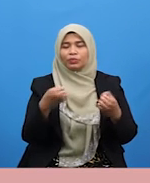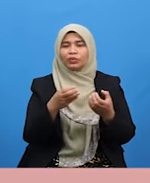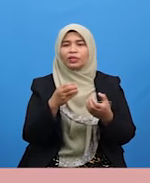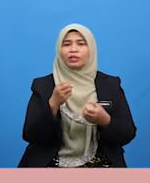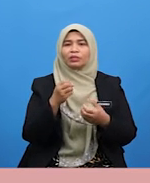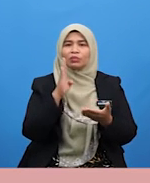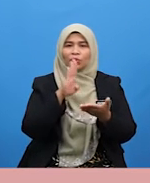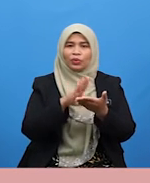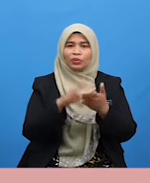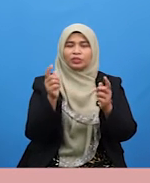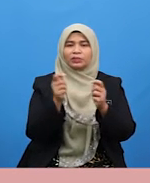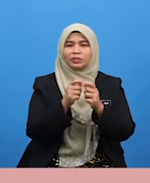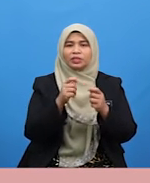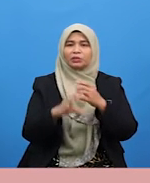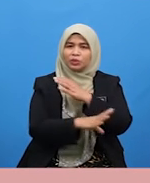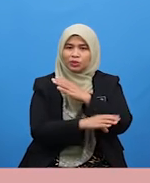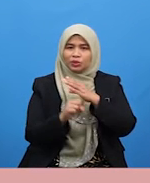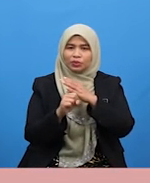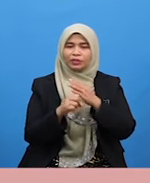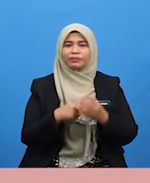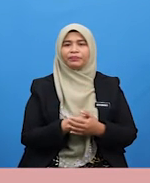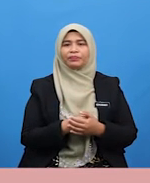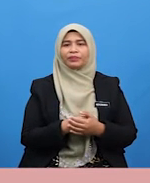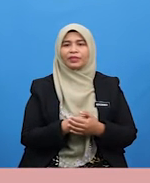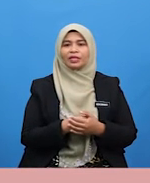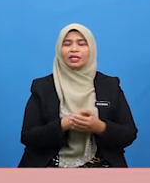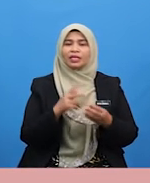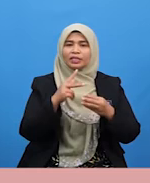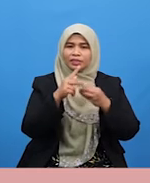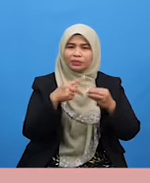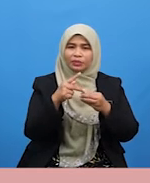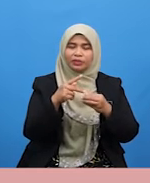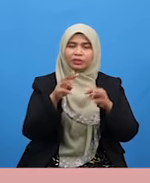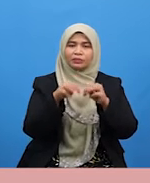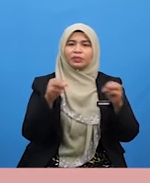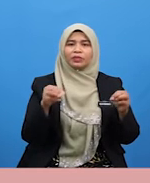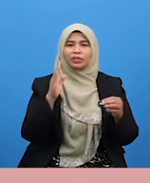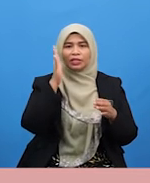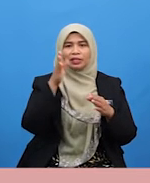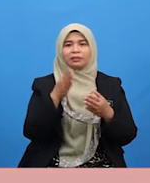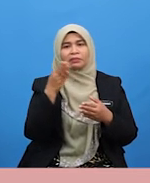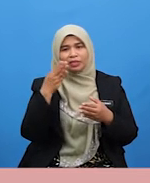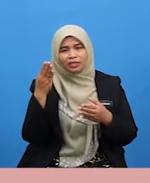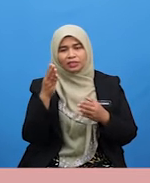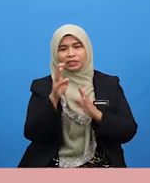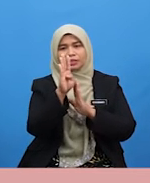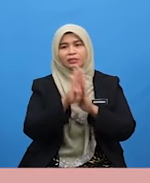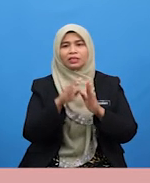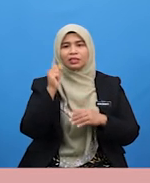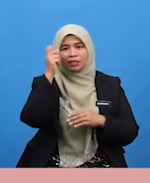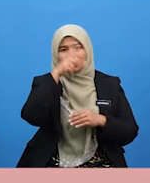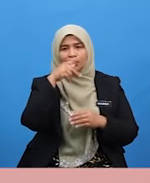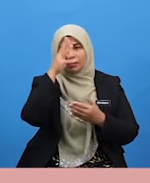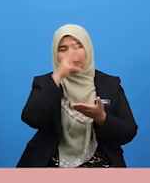akhlak buruk seperti mencuri. Ini huraian lengkap. Kesimpulannya, murid-murid akan terbiasa berakhlak